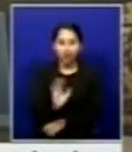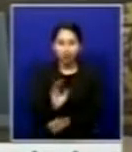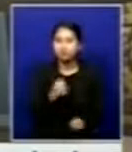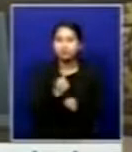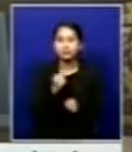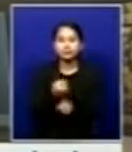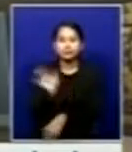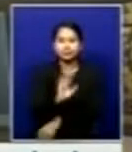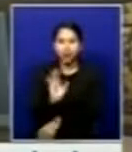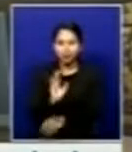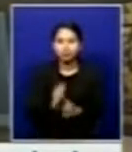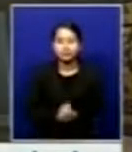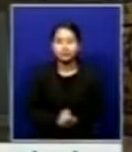ครับ